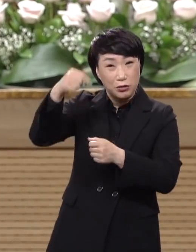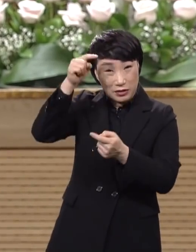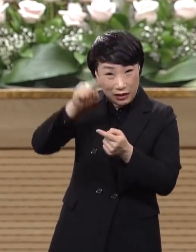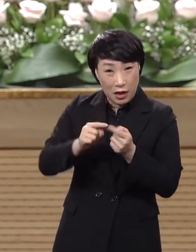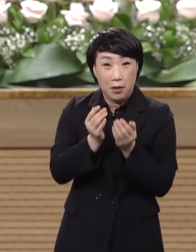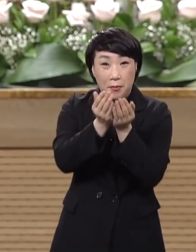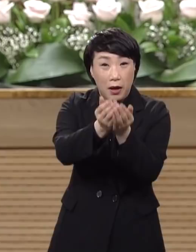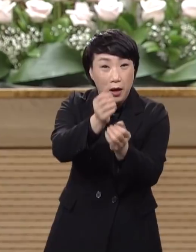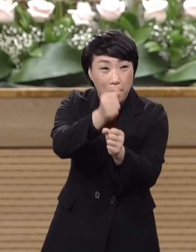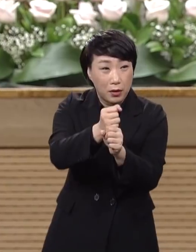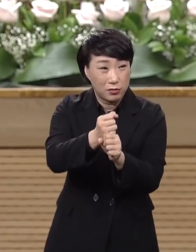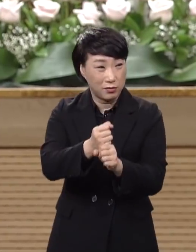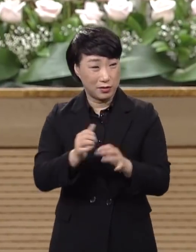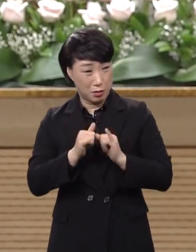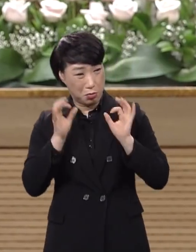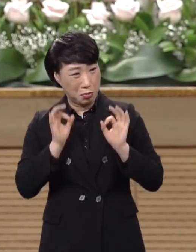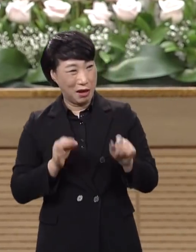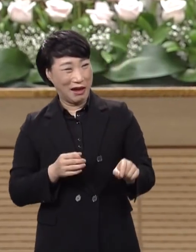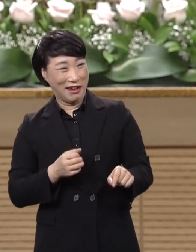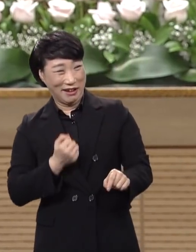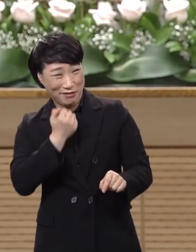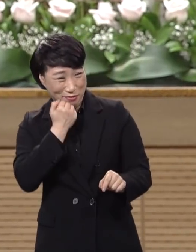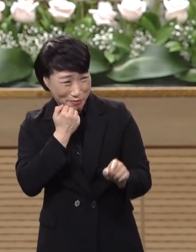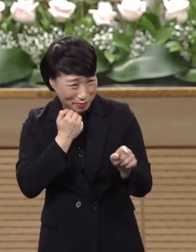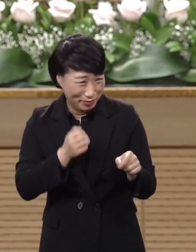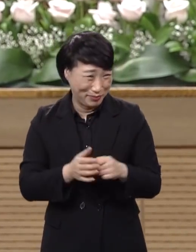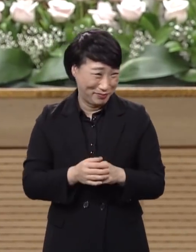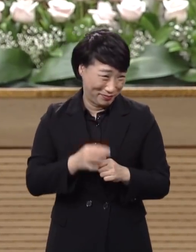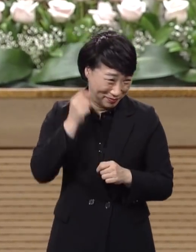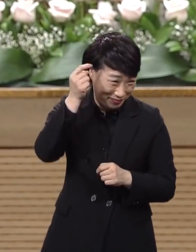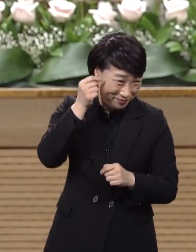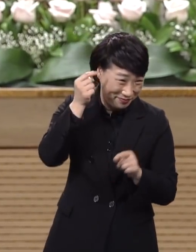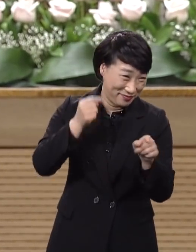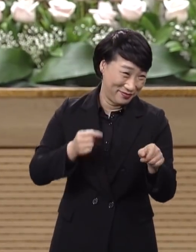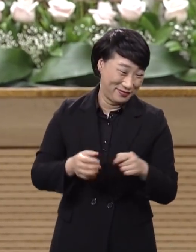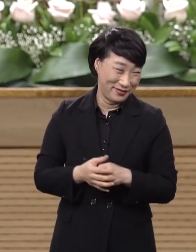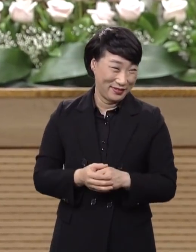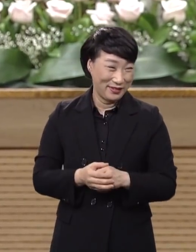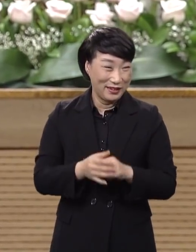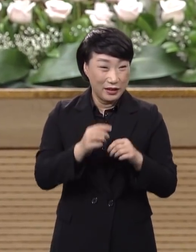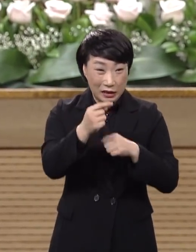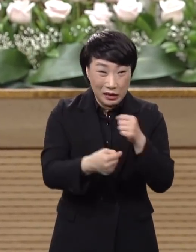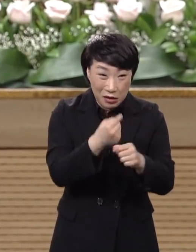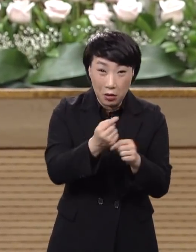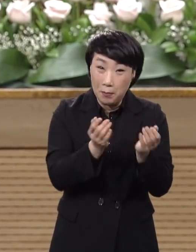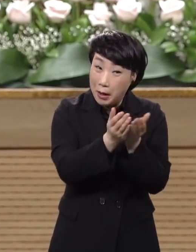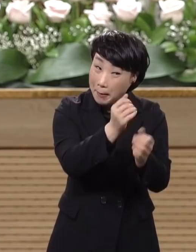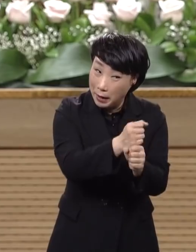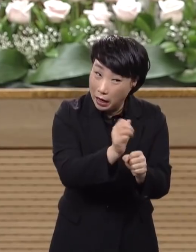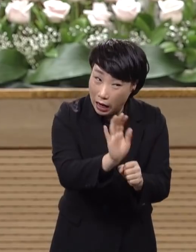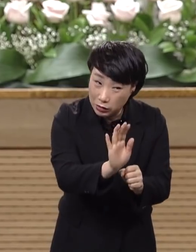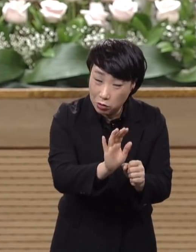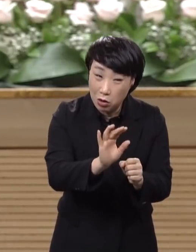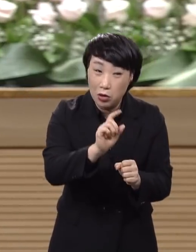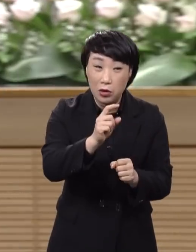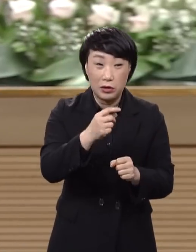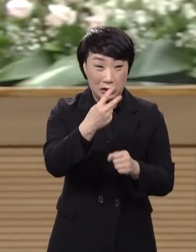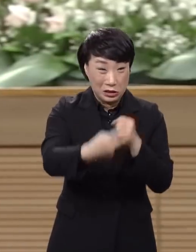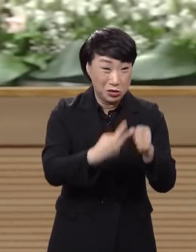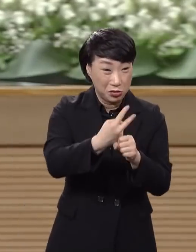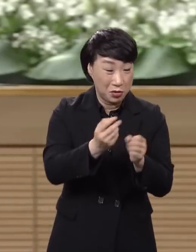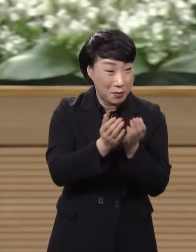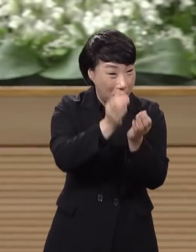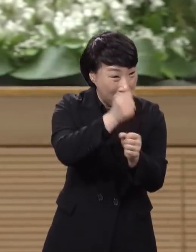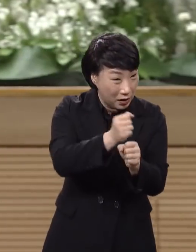봐도 웃음거리요. 아이고 정말로 아니 1년도 아니고 2년도 아니고 10년도